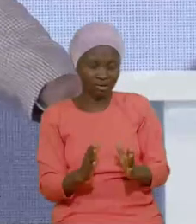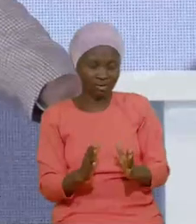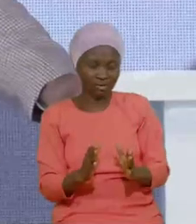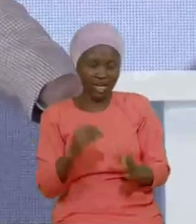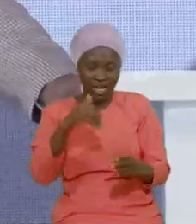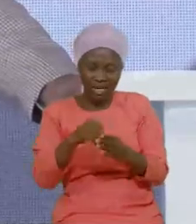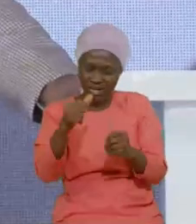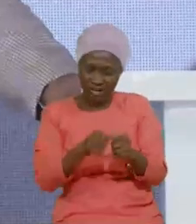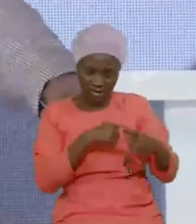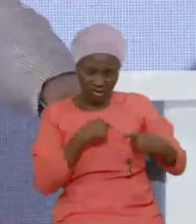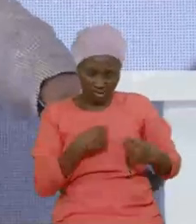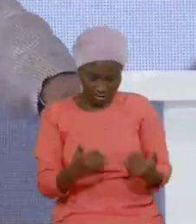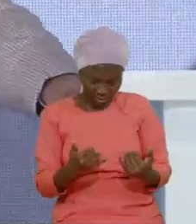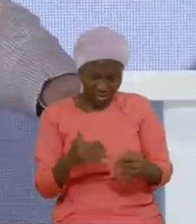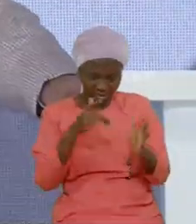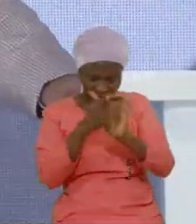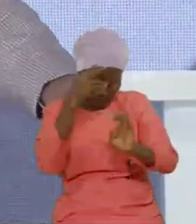Le but d'un vainqueur.